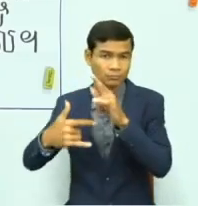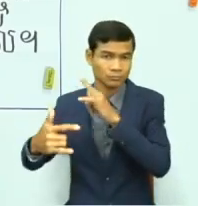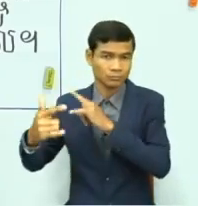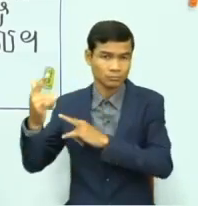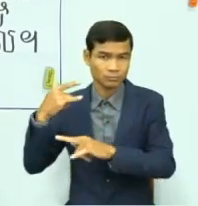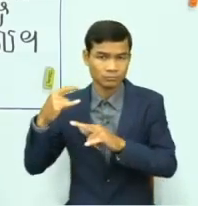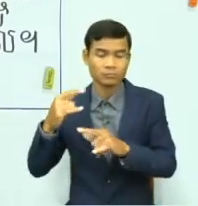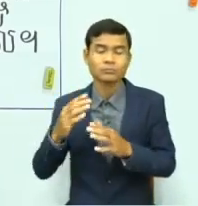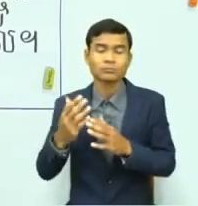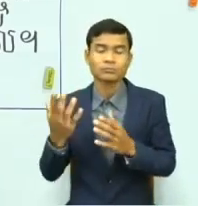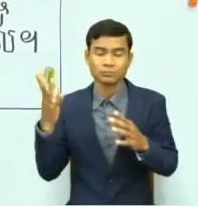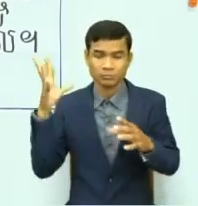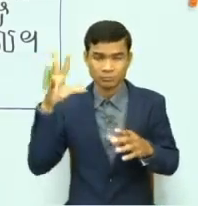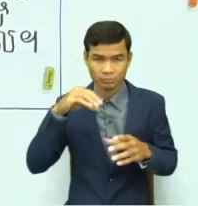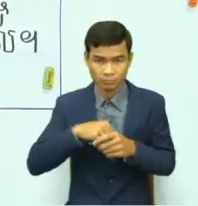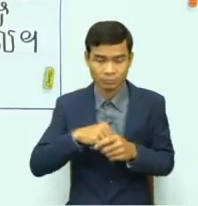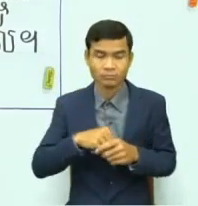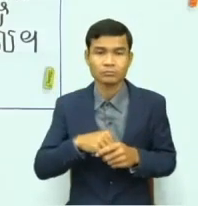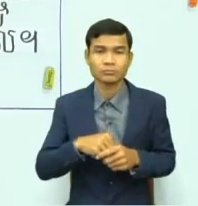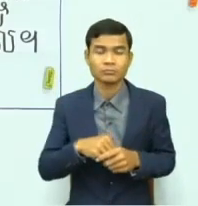sa rốn miền